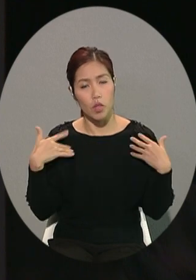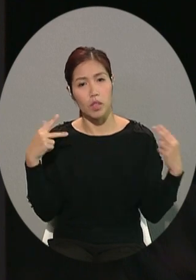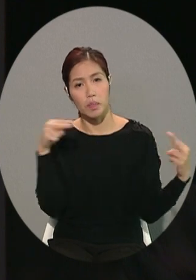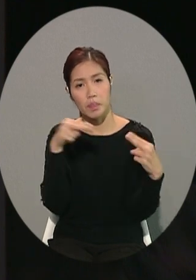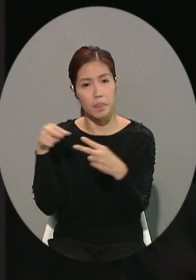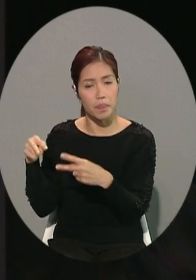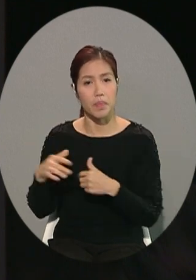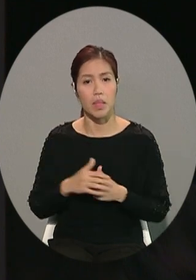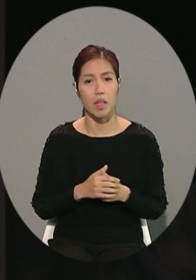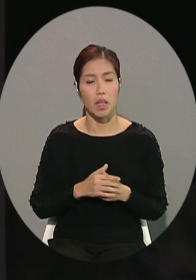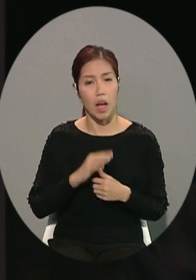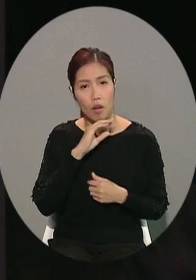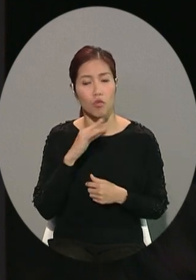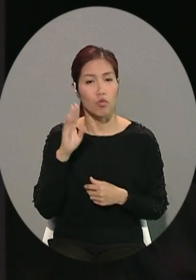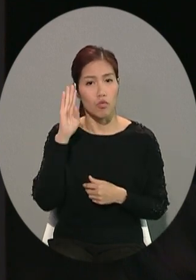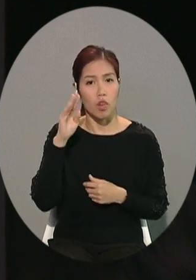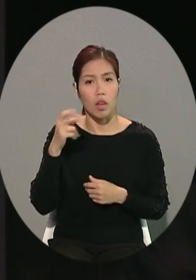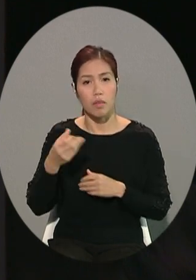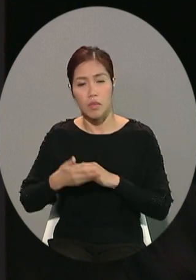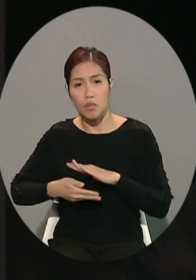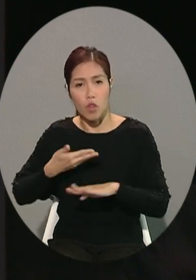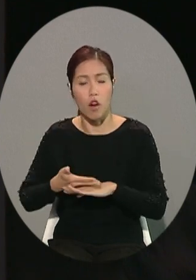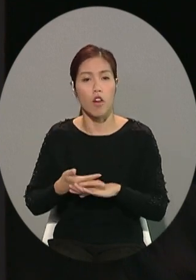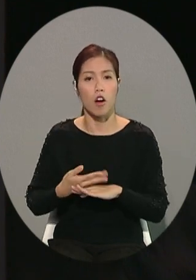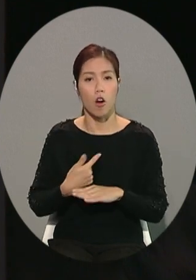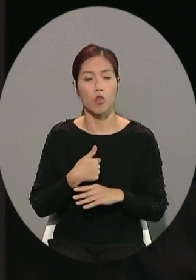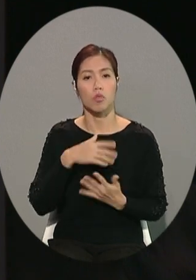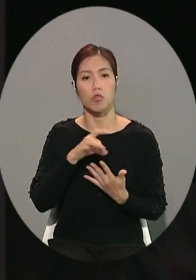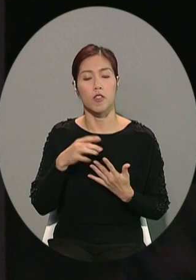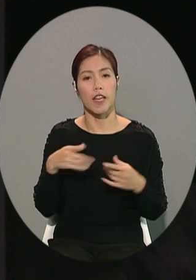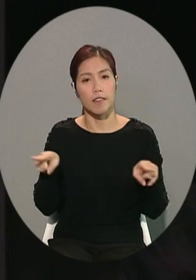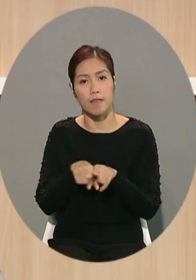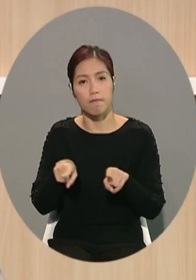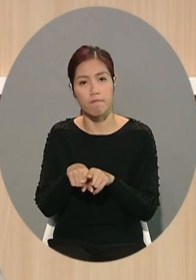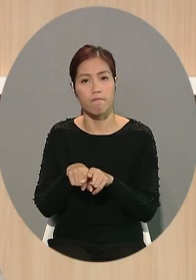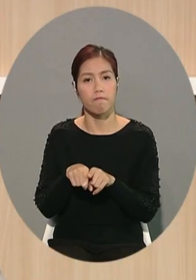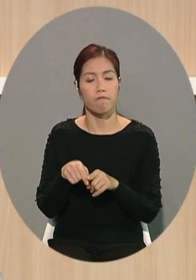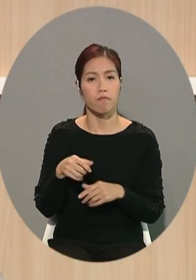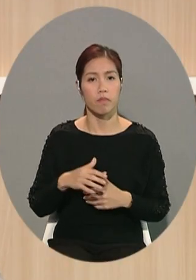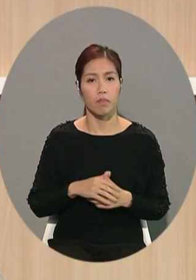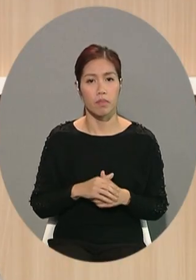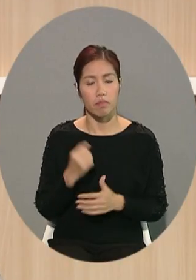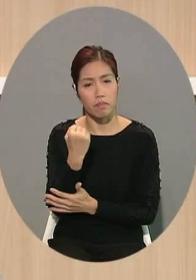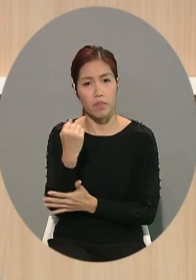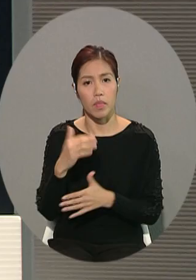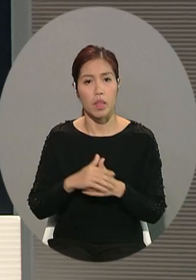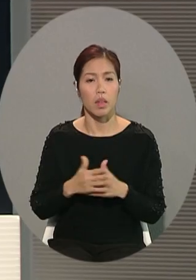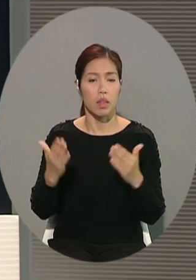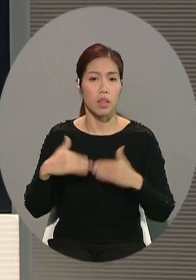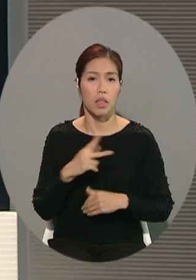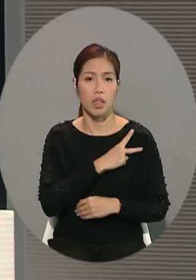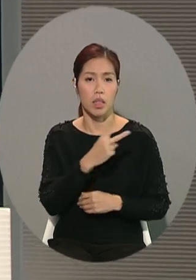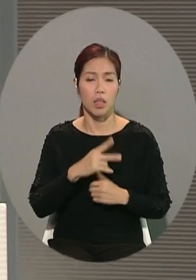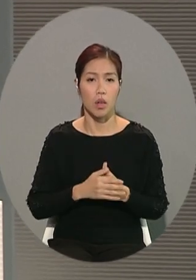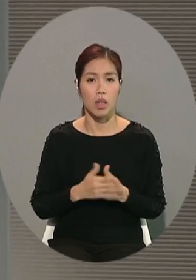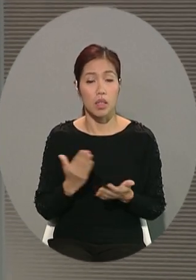你們，如果再來多次我都會選擇跟大家一起並肩作戰。 接著是2號黃良喜。 試